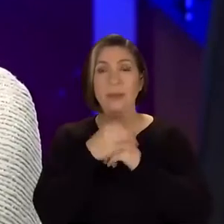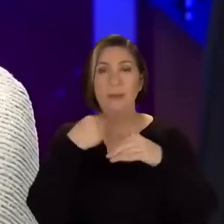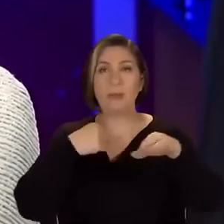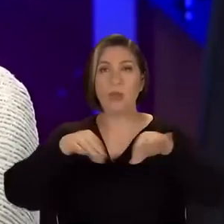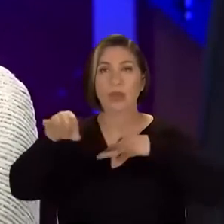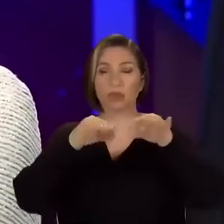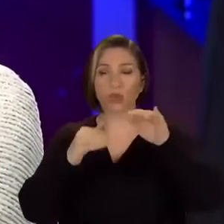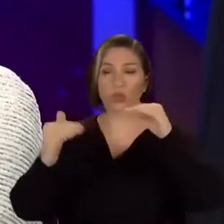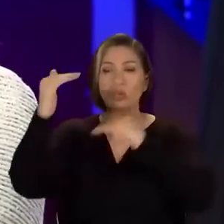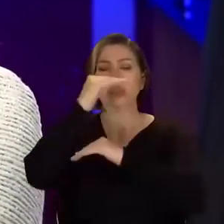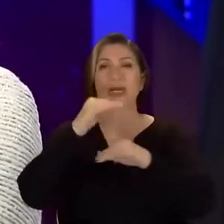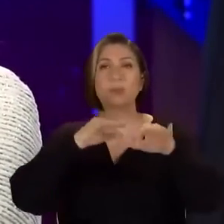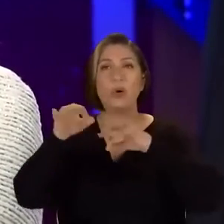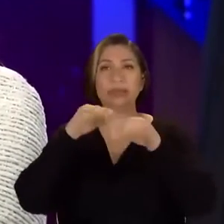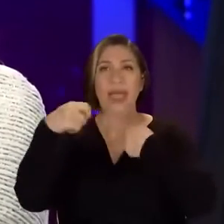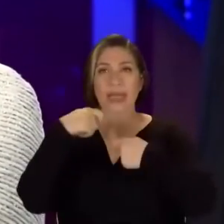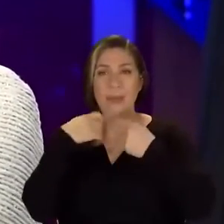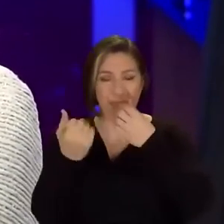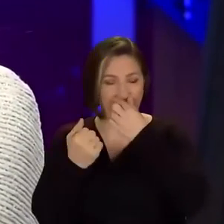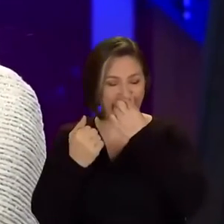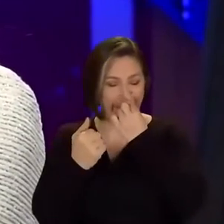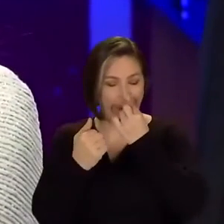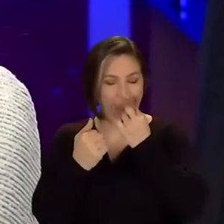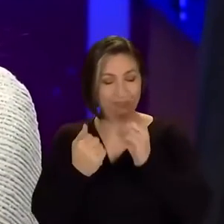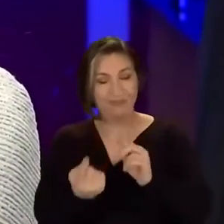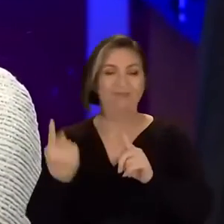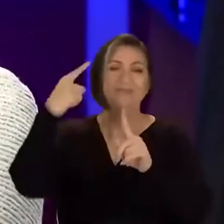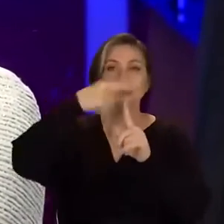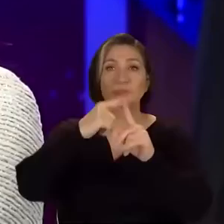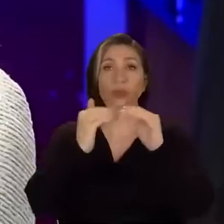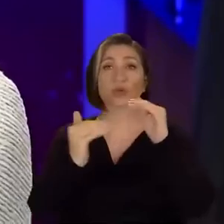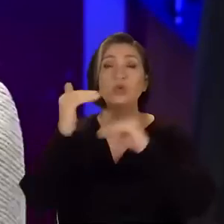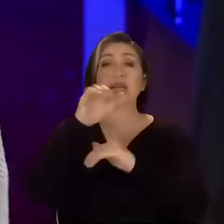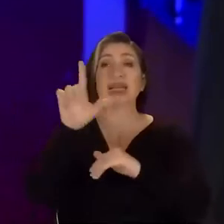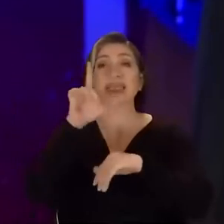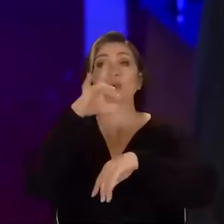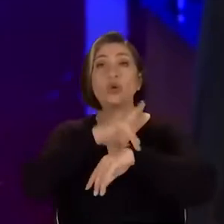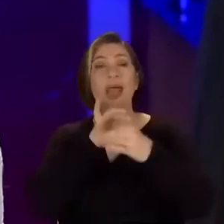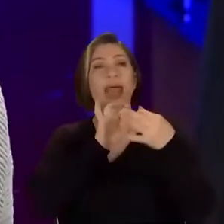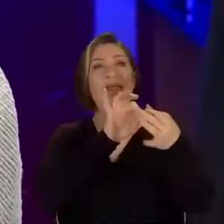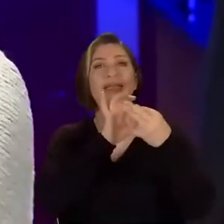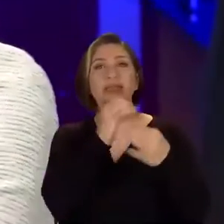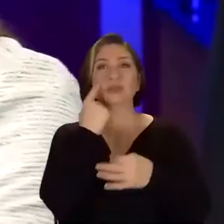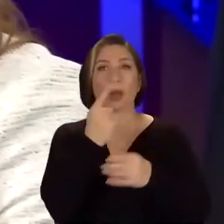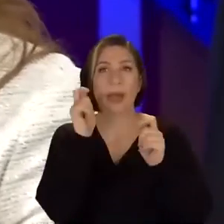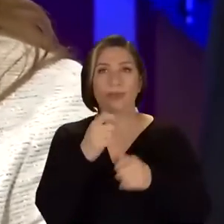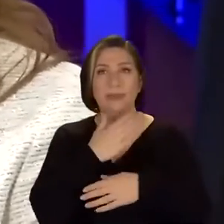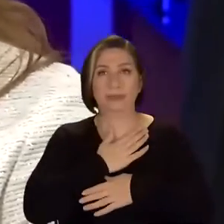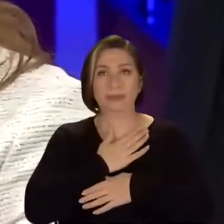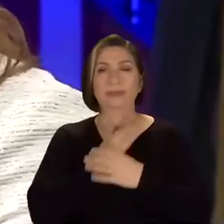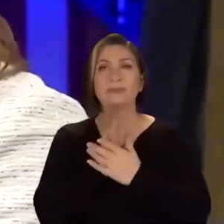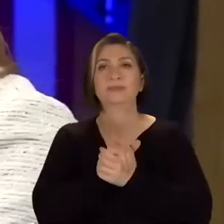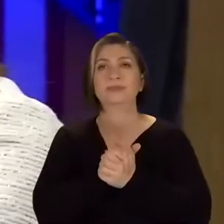mühendisim. Yüksek mühendislik hatta eğitimim. Fakat üzerine daha da yüksek lisans doktorayı iletişim alanında yaptım.